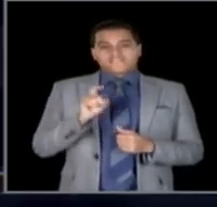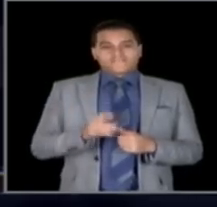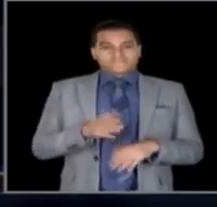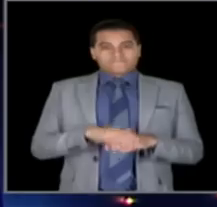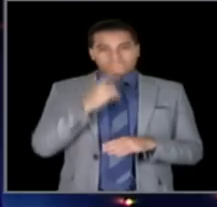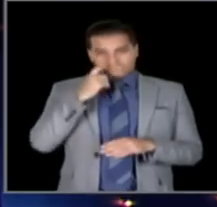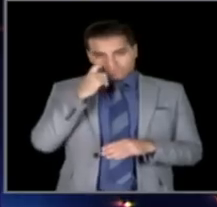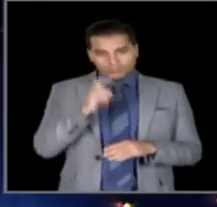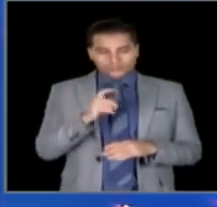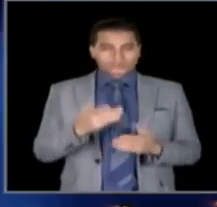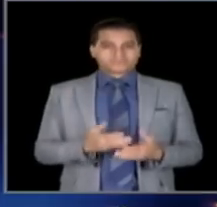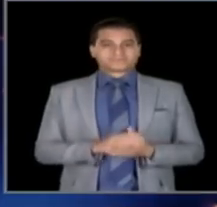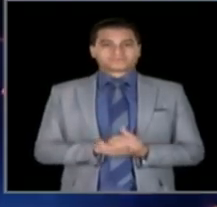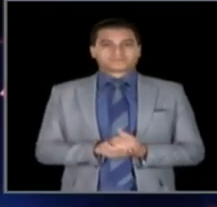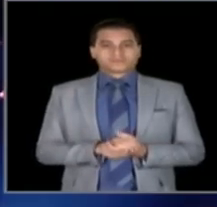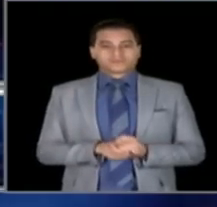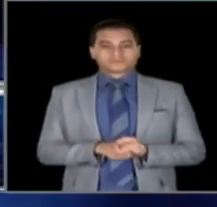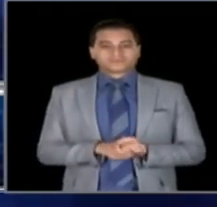فنون، والسؤال هو